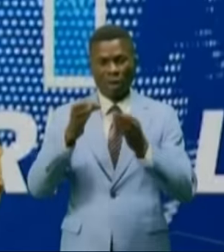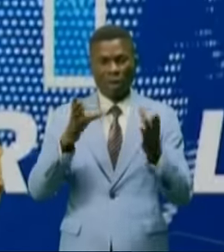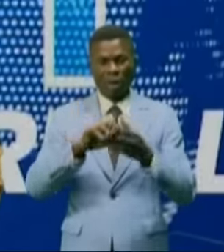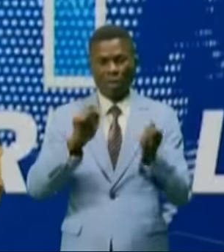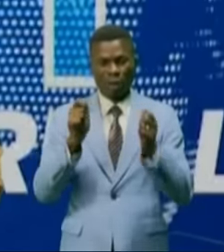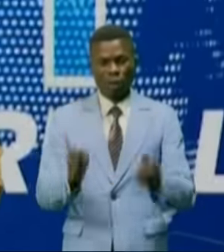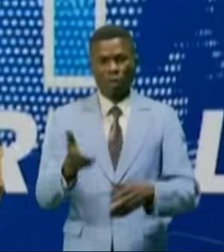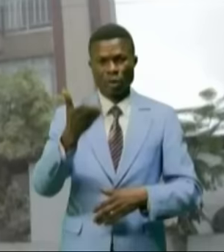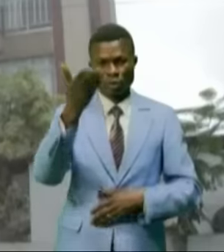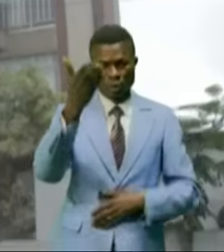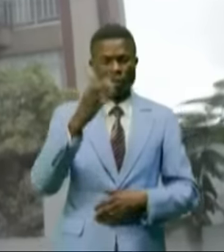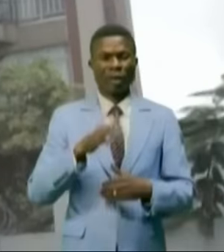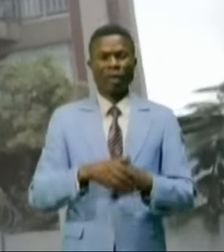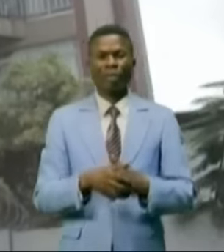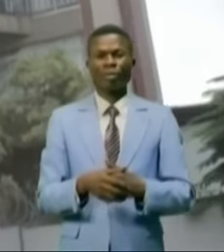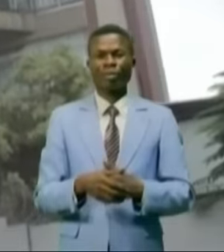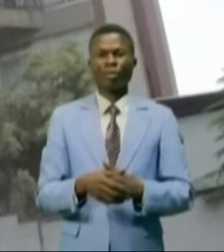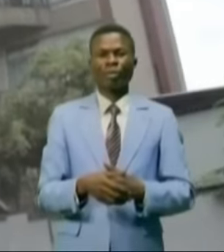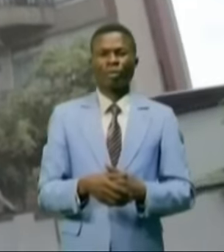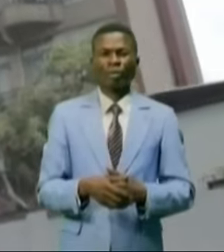Jacques Mégy.